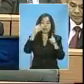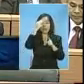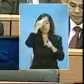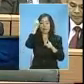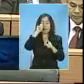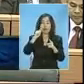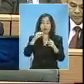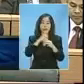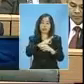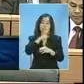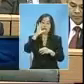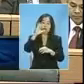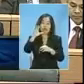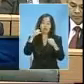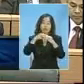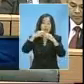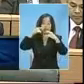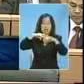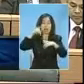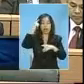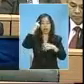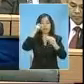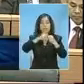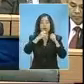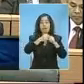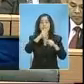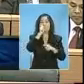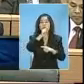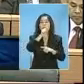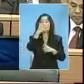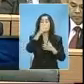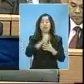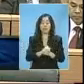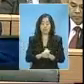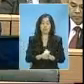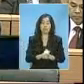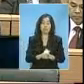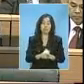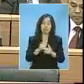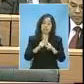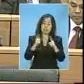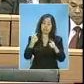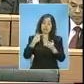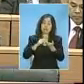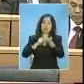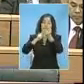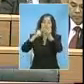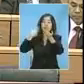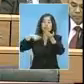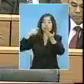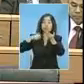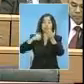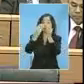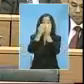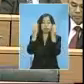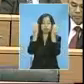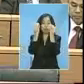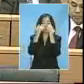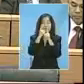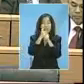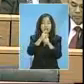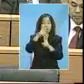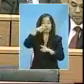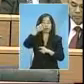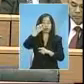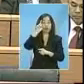มองปัญหาเรื่องนี้ว่าเป็นเรื่องที่ไม่เร่องด่วนสุดท้ายทงยื่นศาลรัฐธรรมนูญให้ตีความในพระราชกำหนด